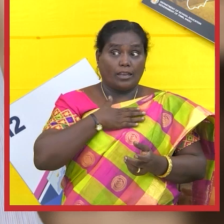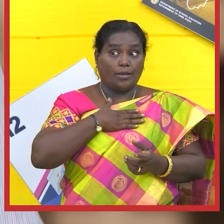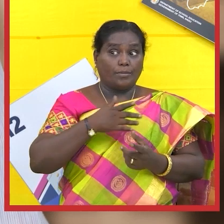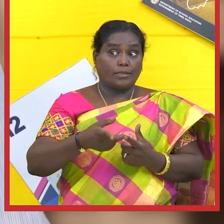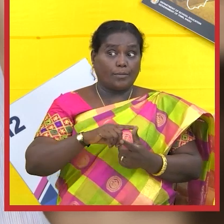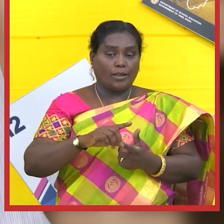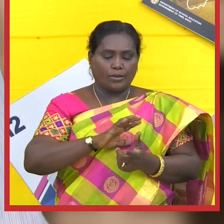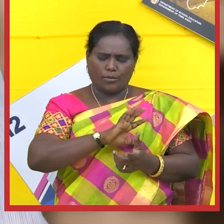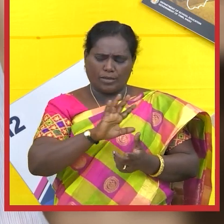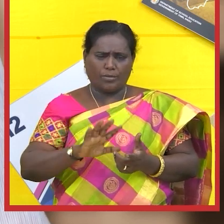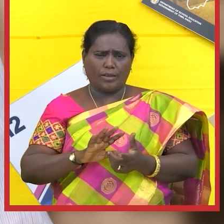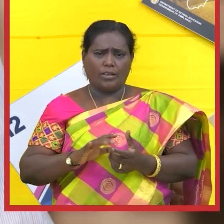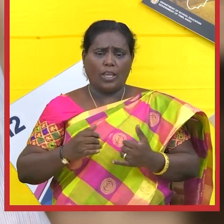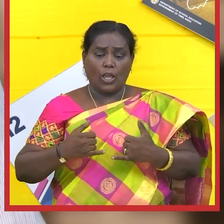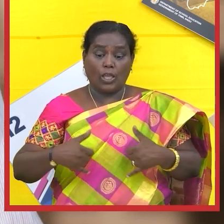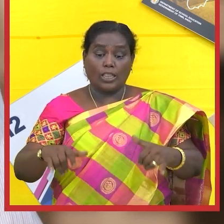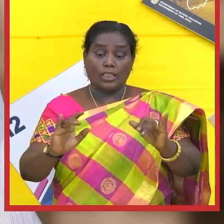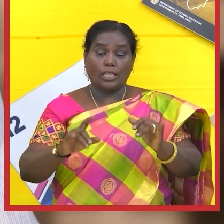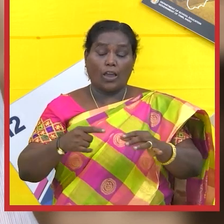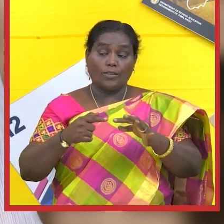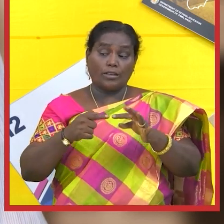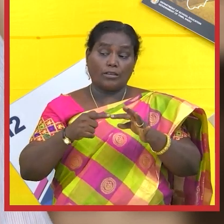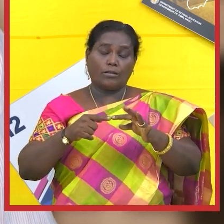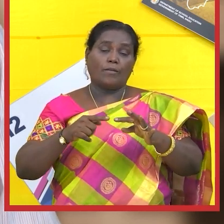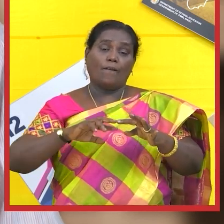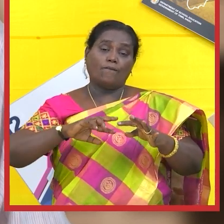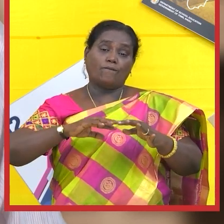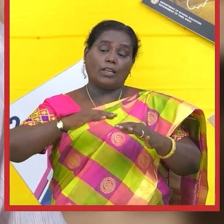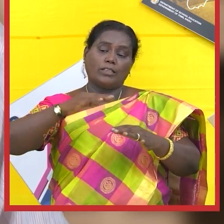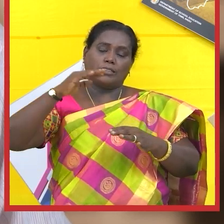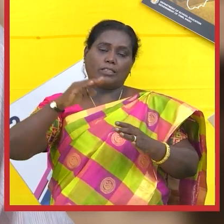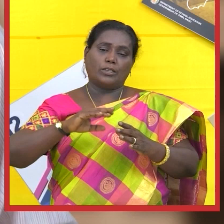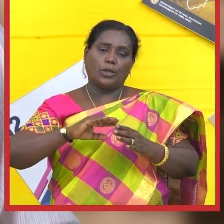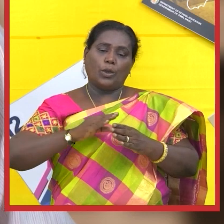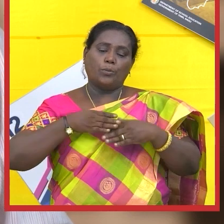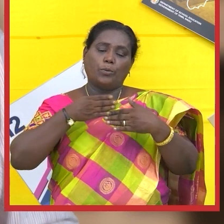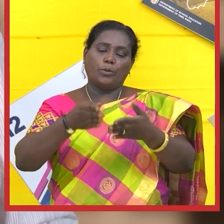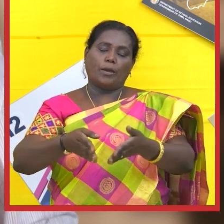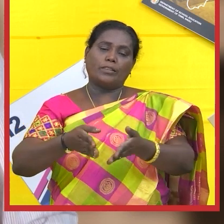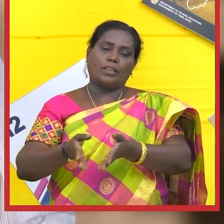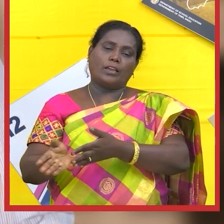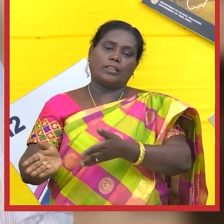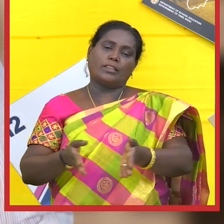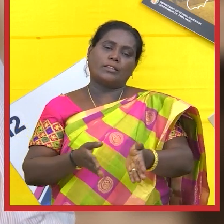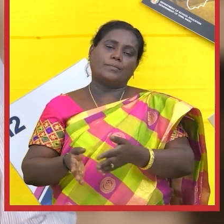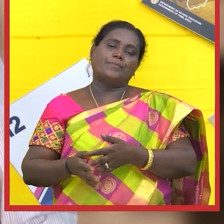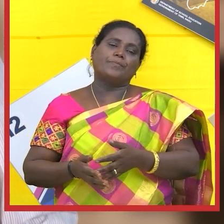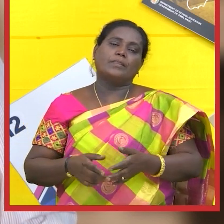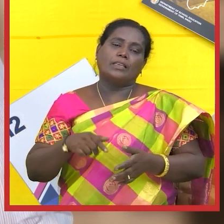மட்டுமல்ல, இந்தியாவினுடைய வளர்ச்சிக்கே ஒரு முன்மாதிரியாக அமைந்தது என நாம் நினைவில் கொள்ள வேண்டும். மாணவர்களே,